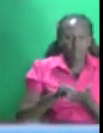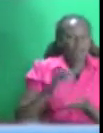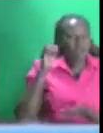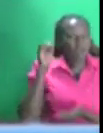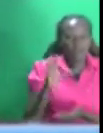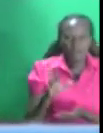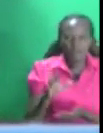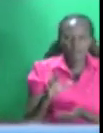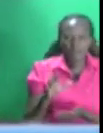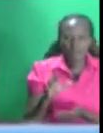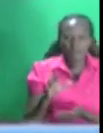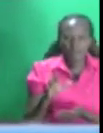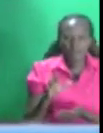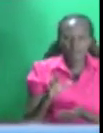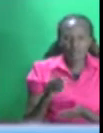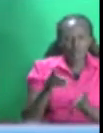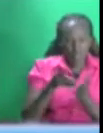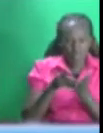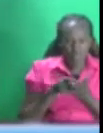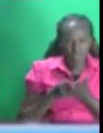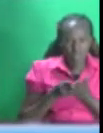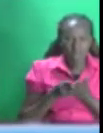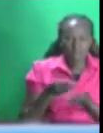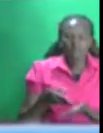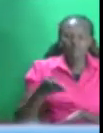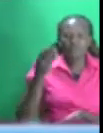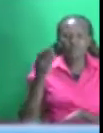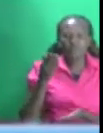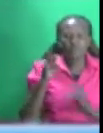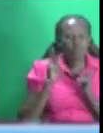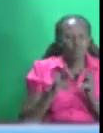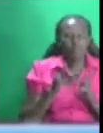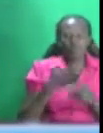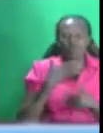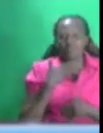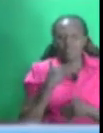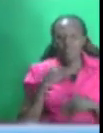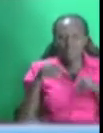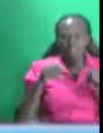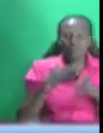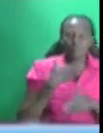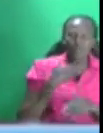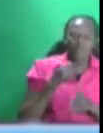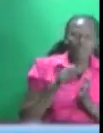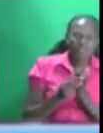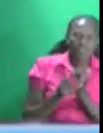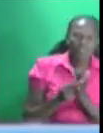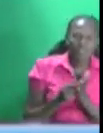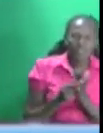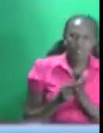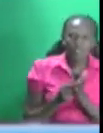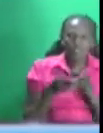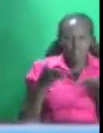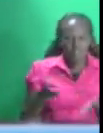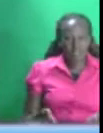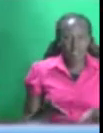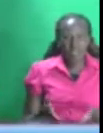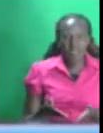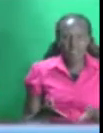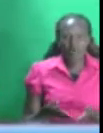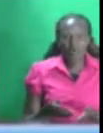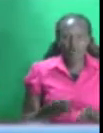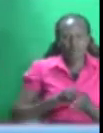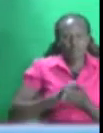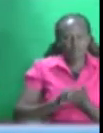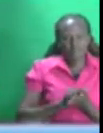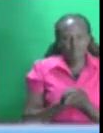pia kuna demand ya juu. Watu wanataka unga, wanataka mahindi. Sasa kwa hivi sasa tunashaga hii